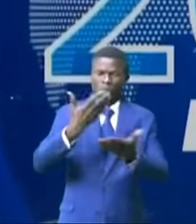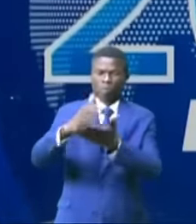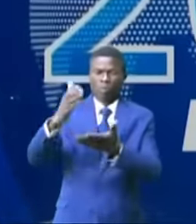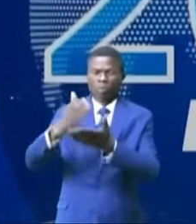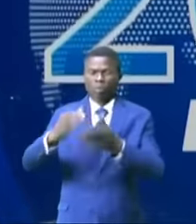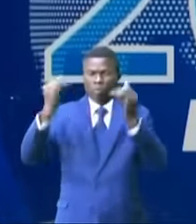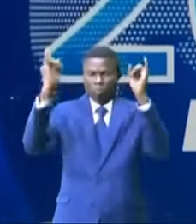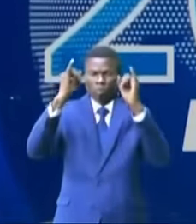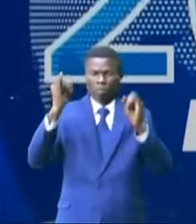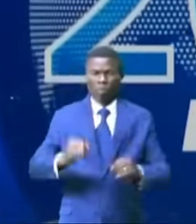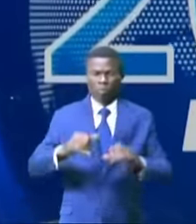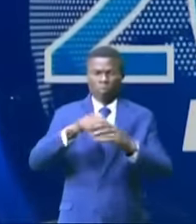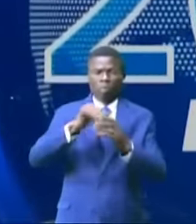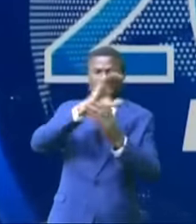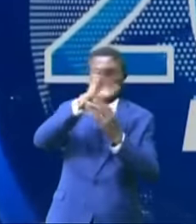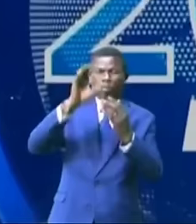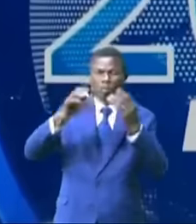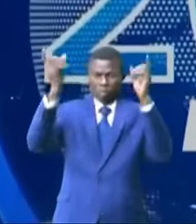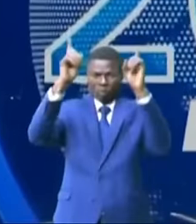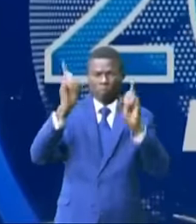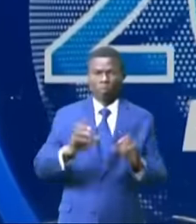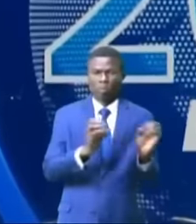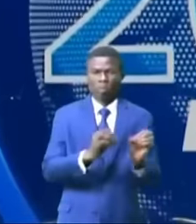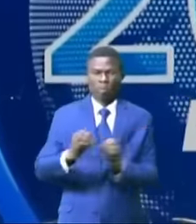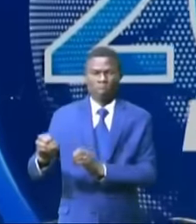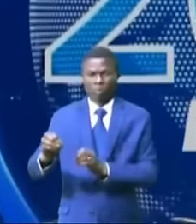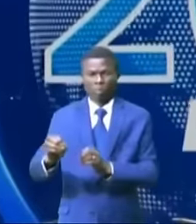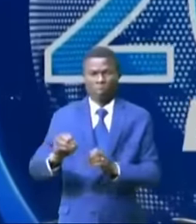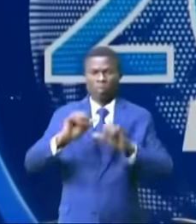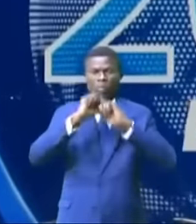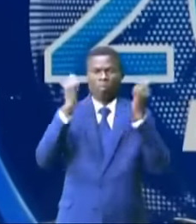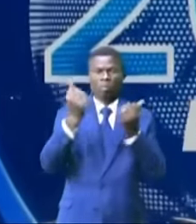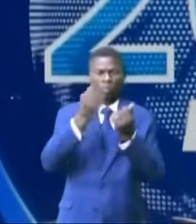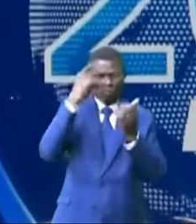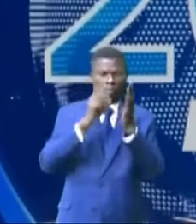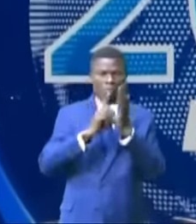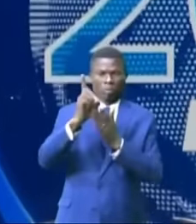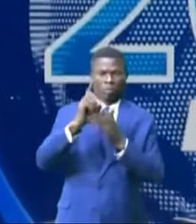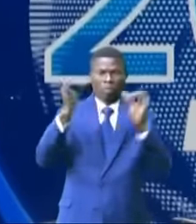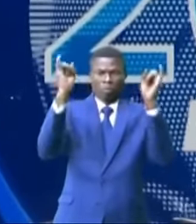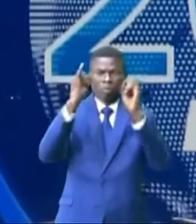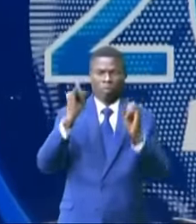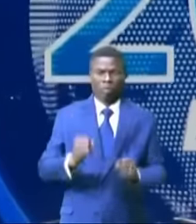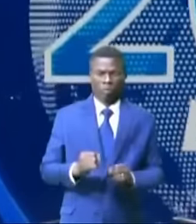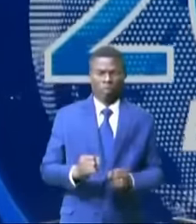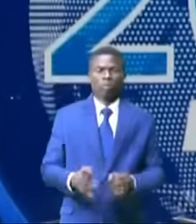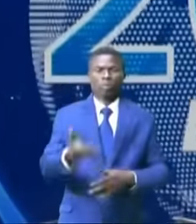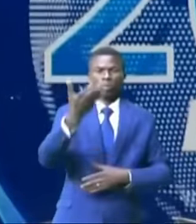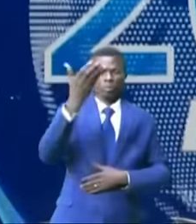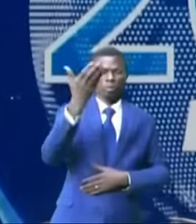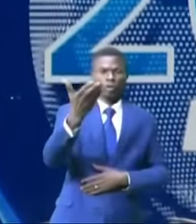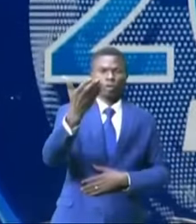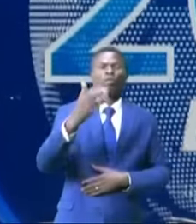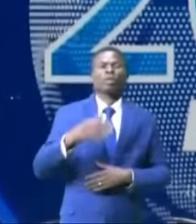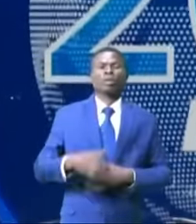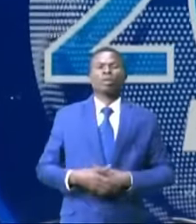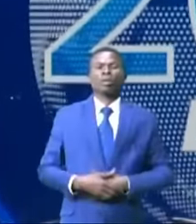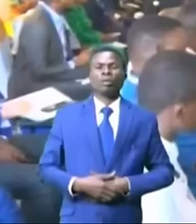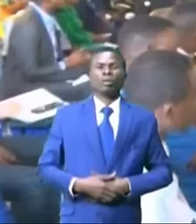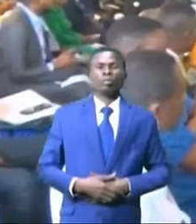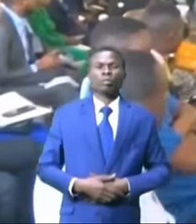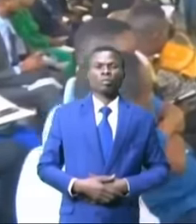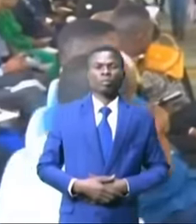le continent. Ces assises ont été organisées par l'Agence pour le développement numérique. Yolande Vuka et Siondé Maka nous font le point.